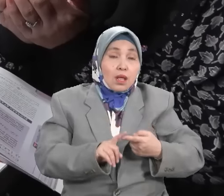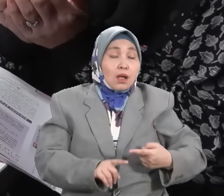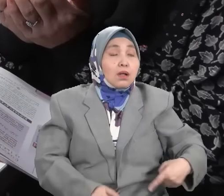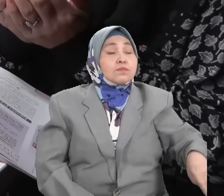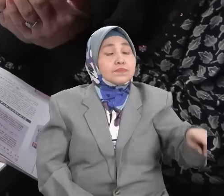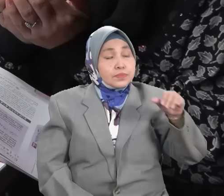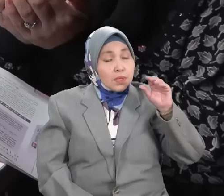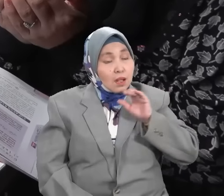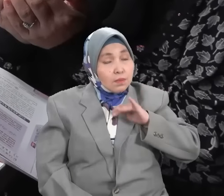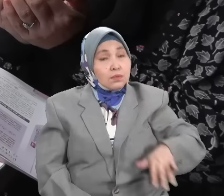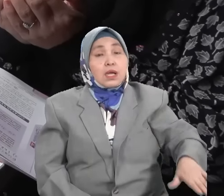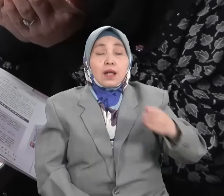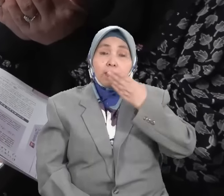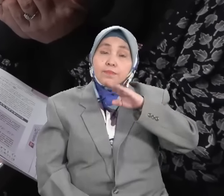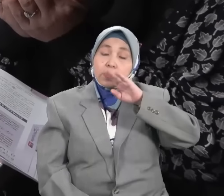alhamdulillahirobbilalamin